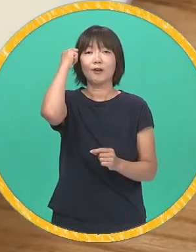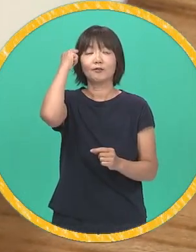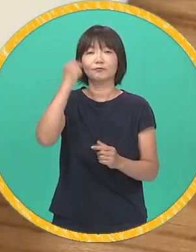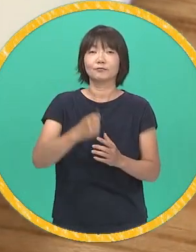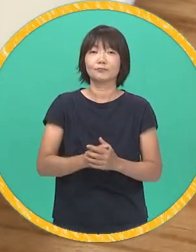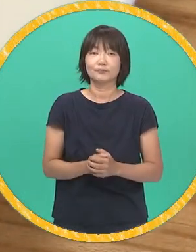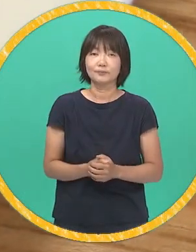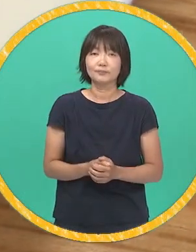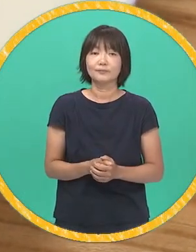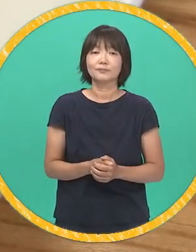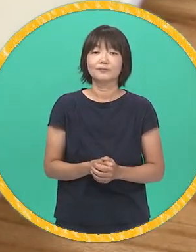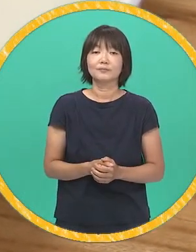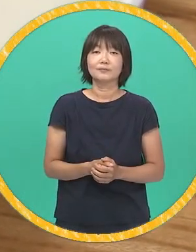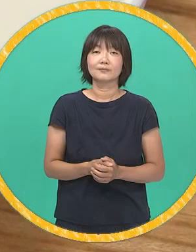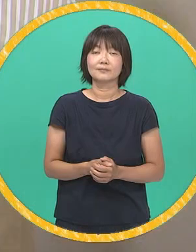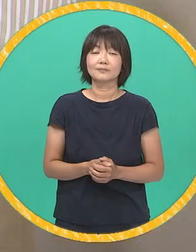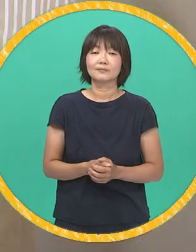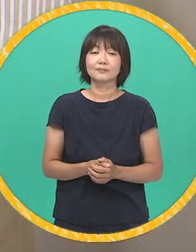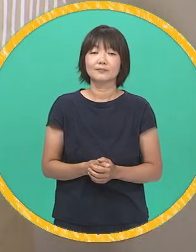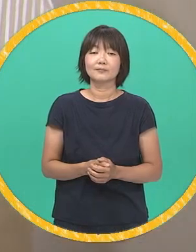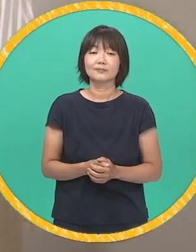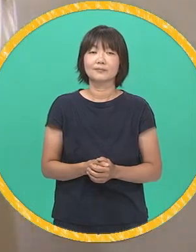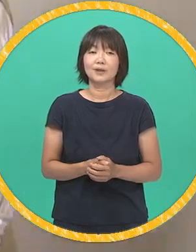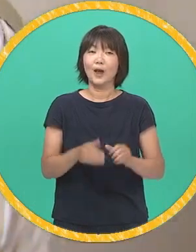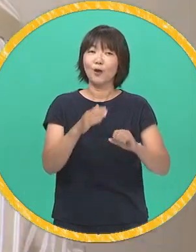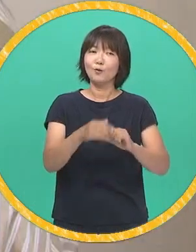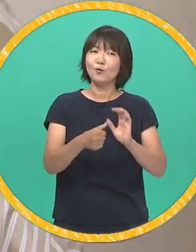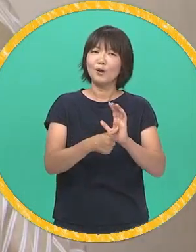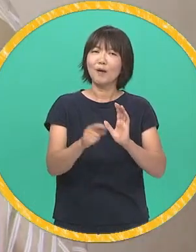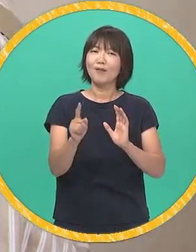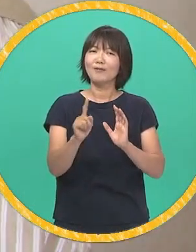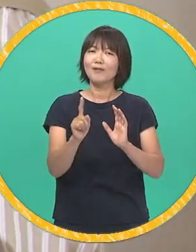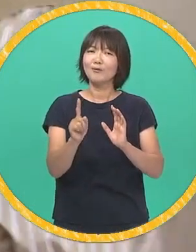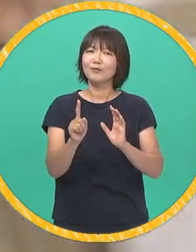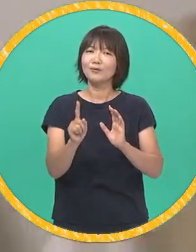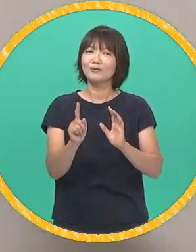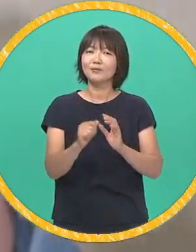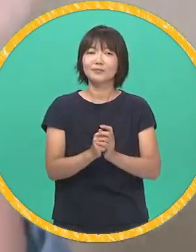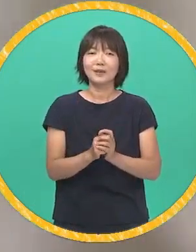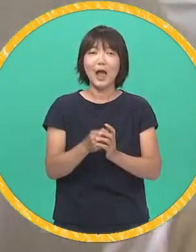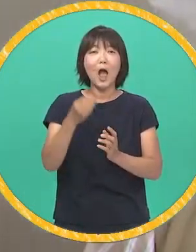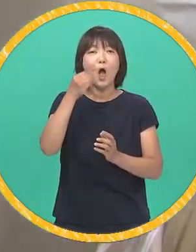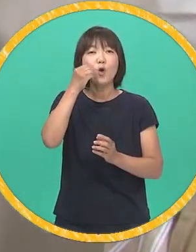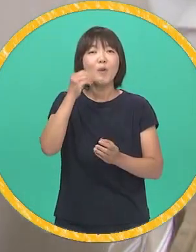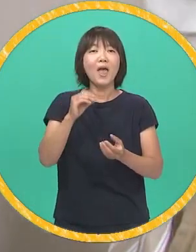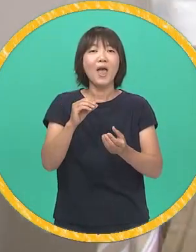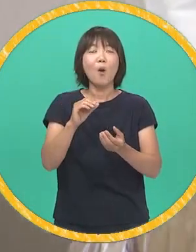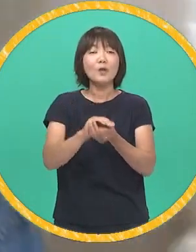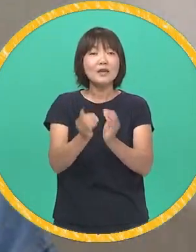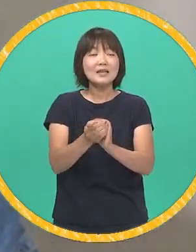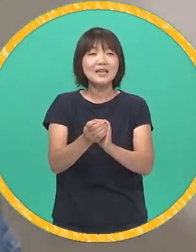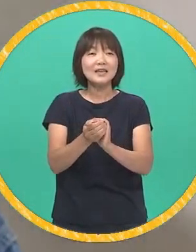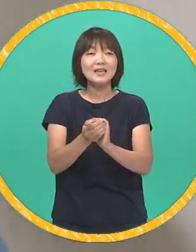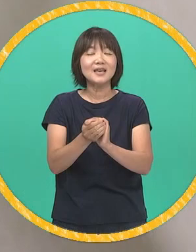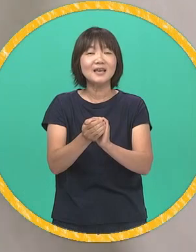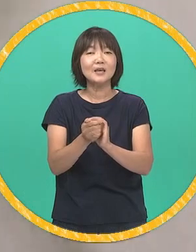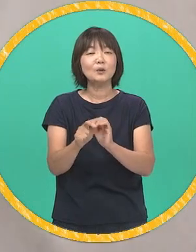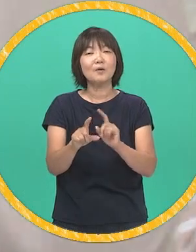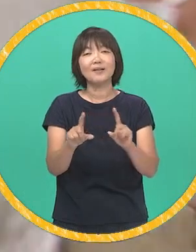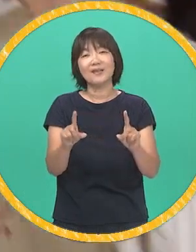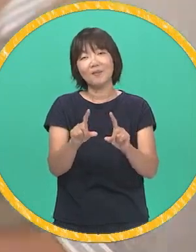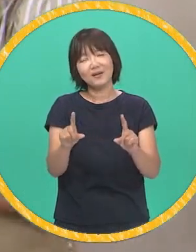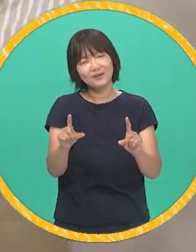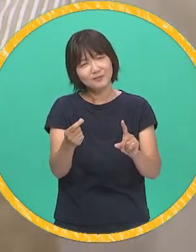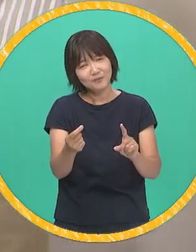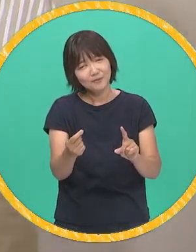ますふーん一体何だと思いますか菅野美穂さんへと上おにぎり0伊勢テーマんでしょ